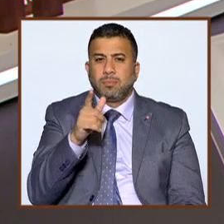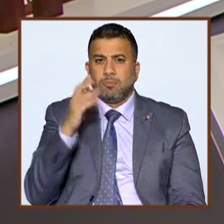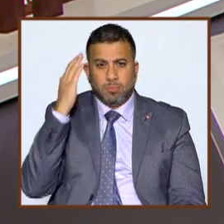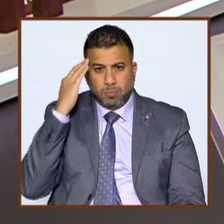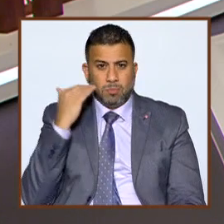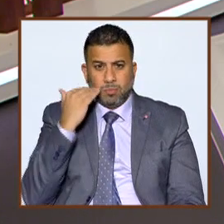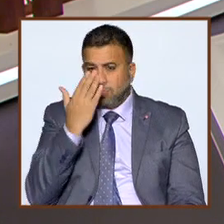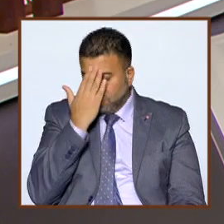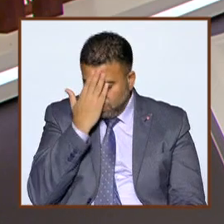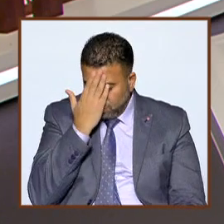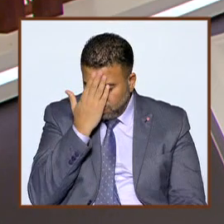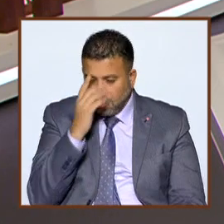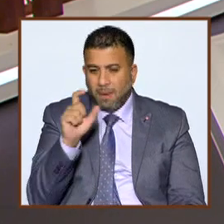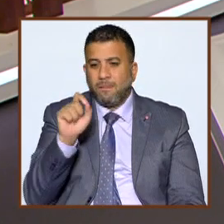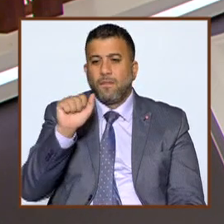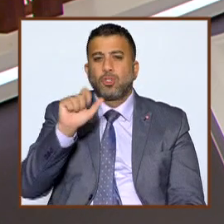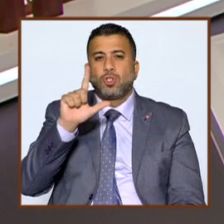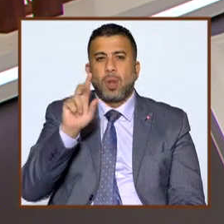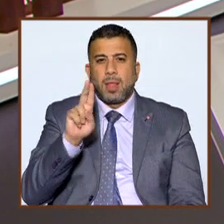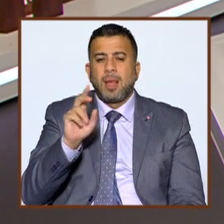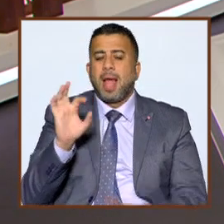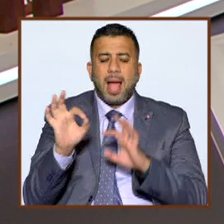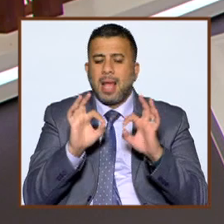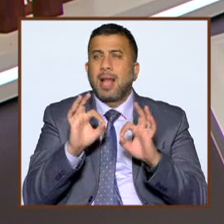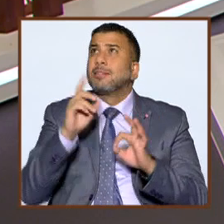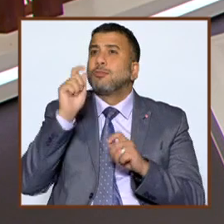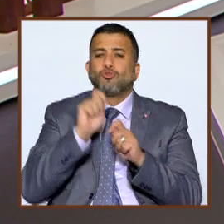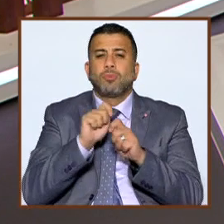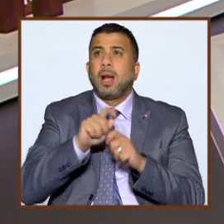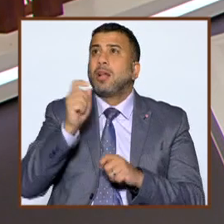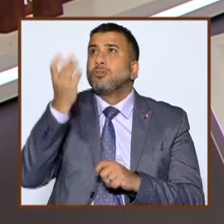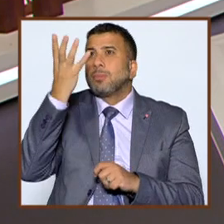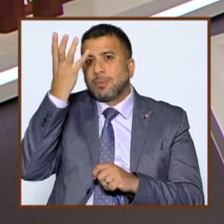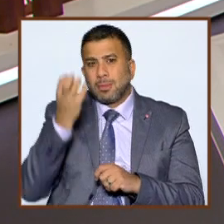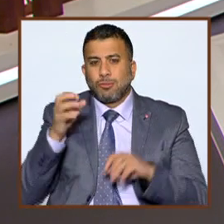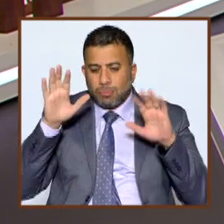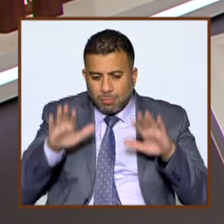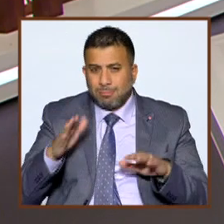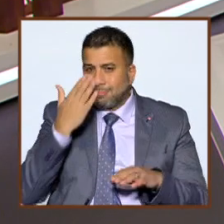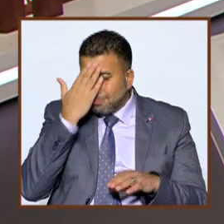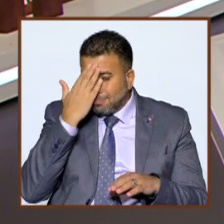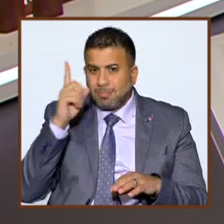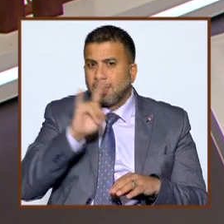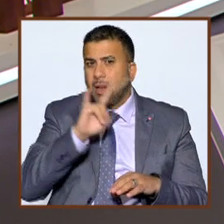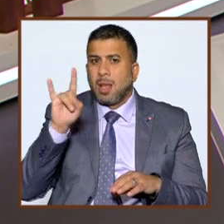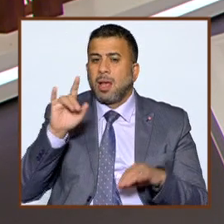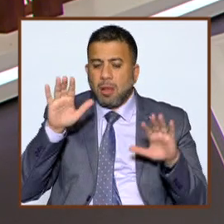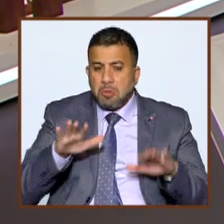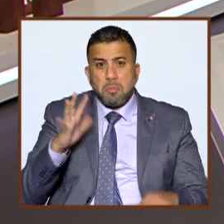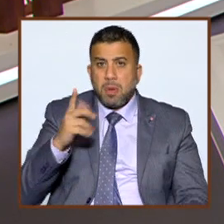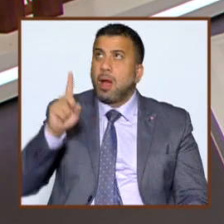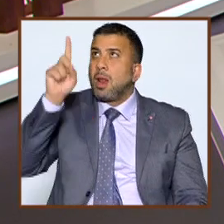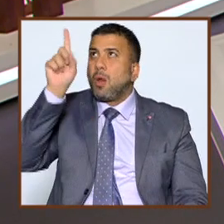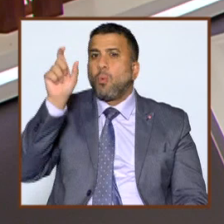بالنسبة لسجدة فصلت ومن آياته الليل والنهار والشمس والقمر، لا تسجدوا للشمس ولا للقمر واسجدوا لله